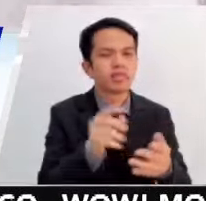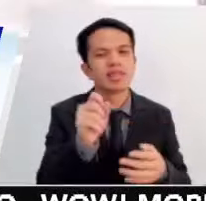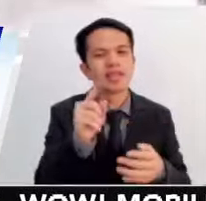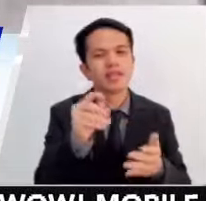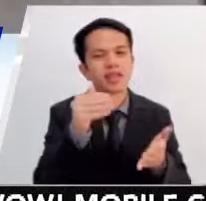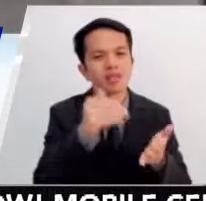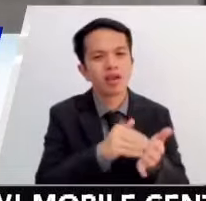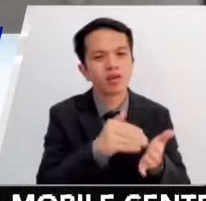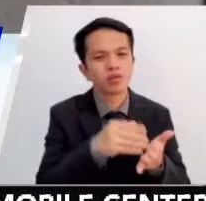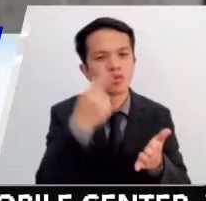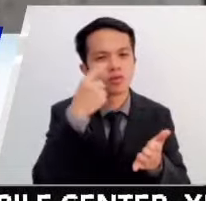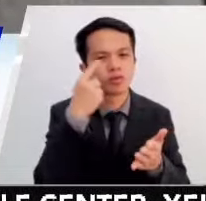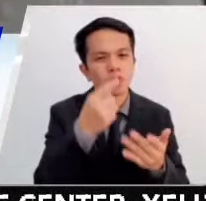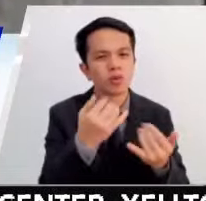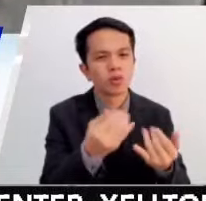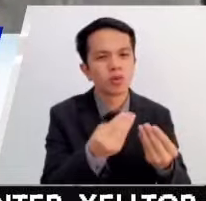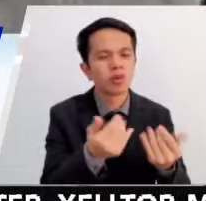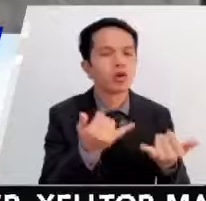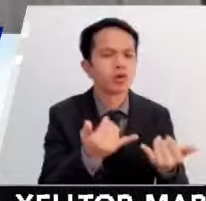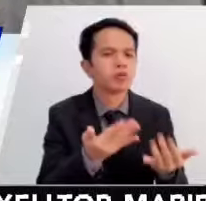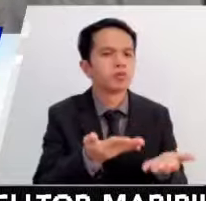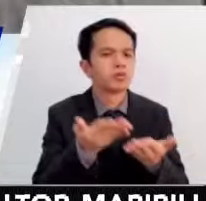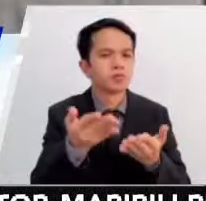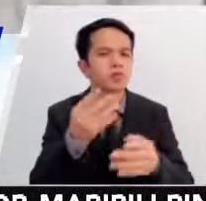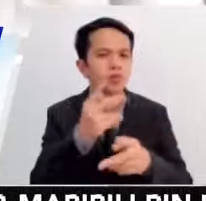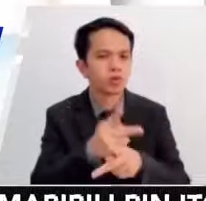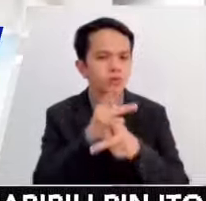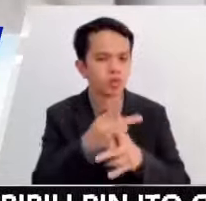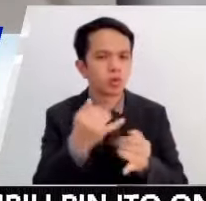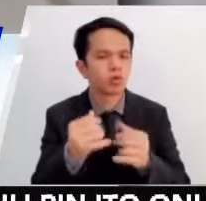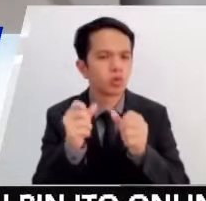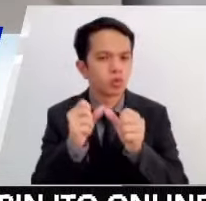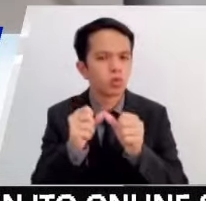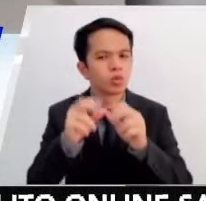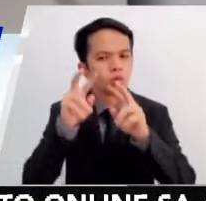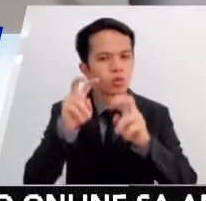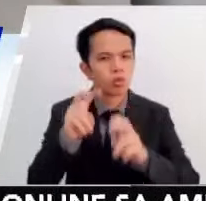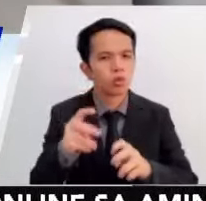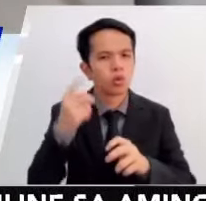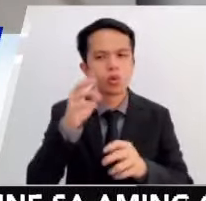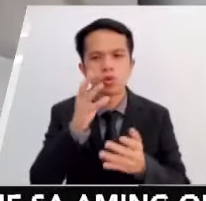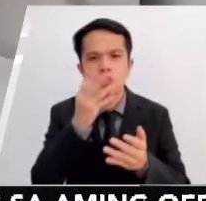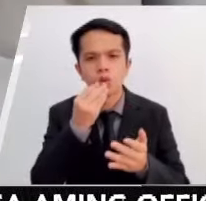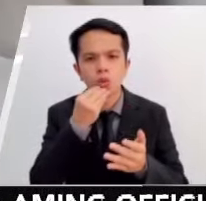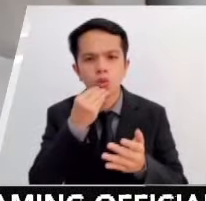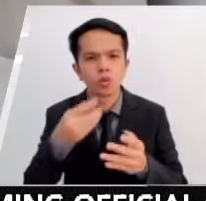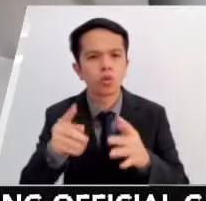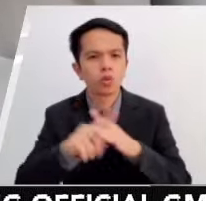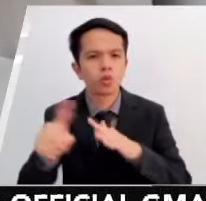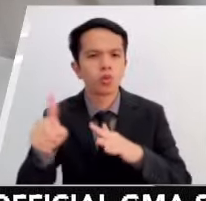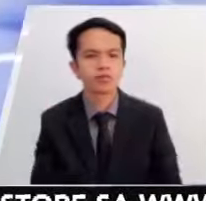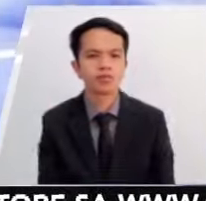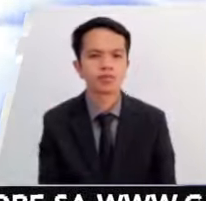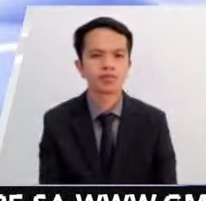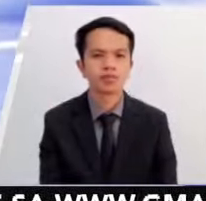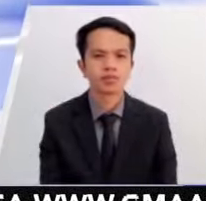Nagpapagaling na ngayon si Ilaya. Patuloy naman ang investigasyon para matukoy ang tumakas na driver ng e-trike.